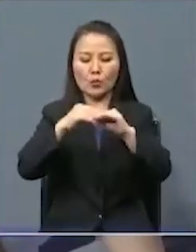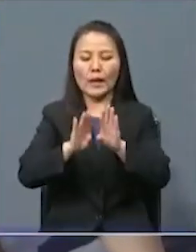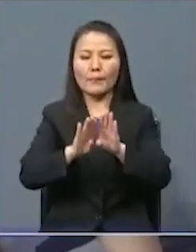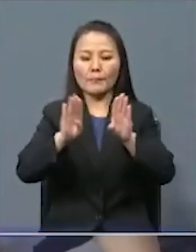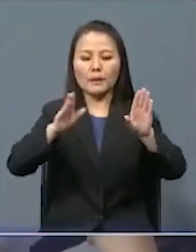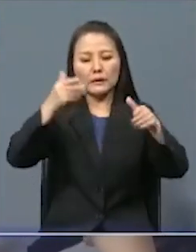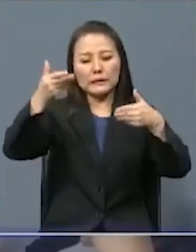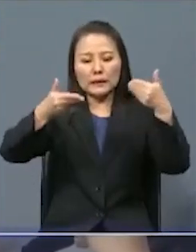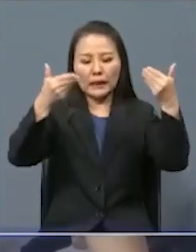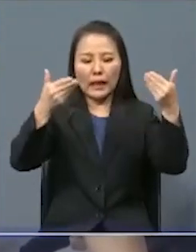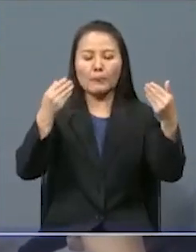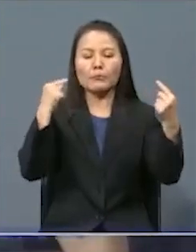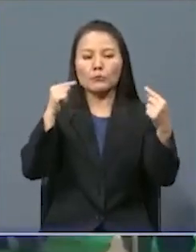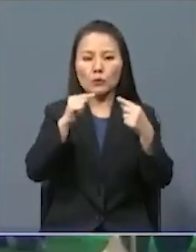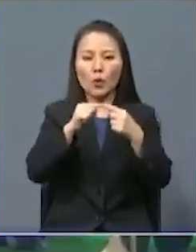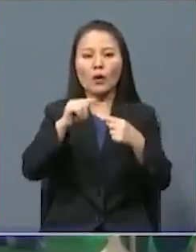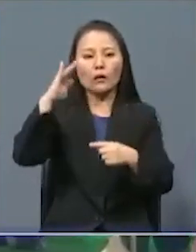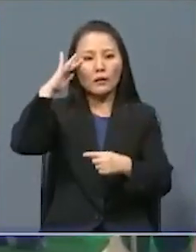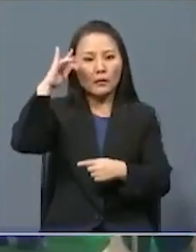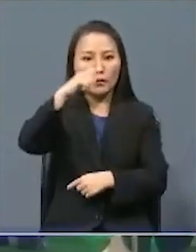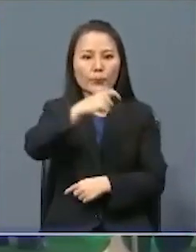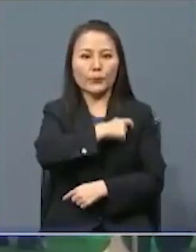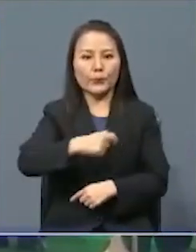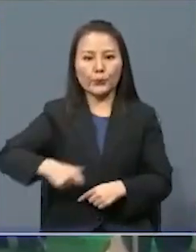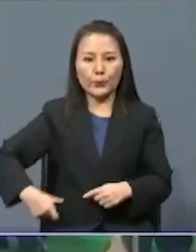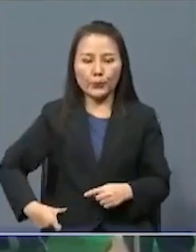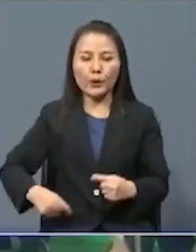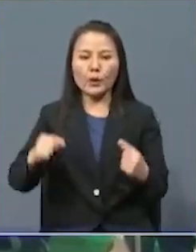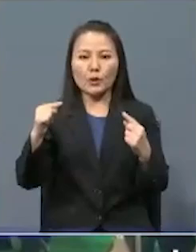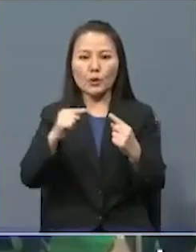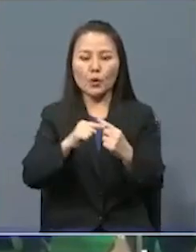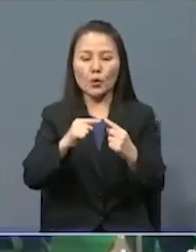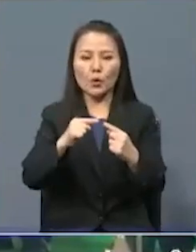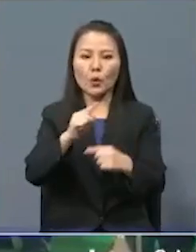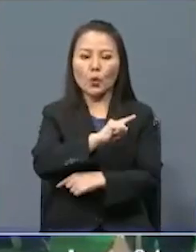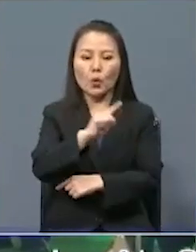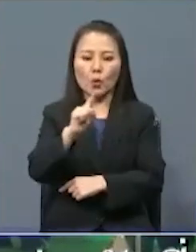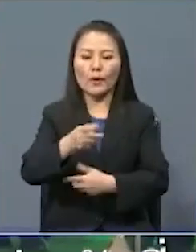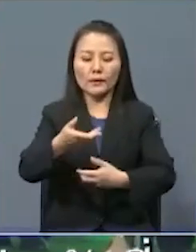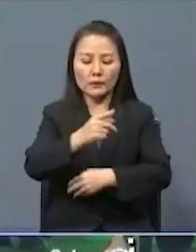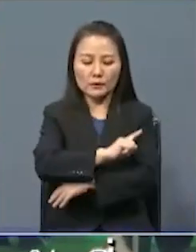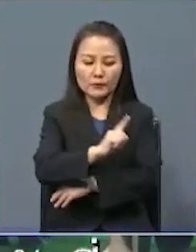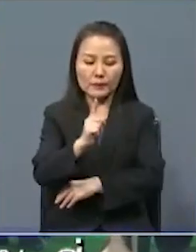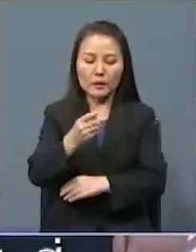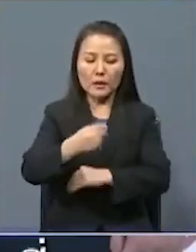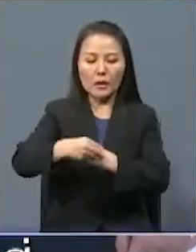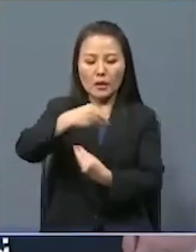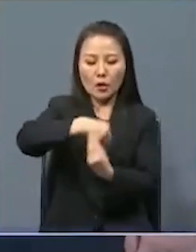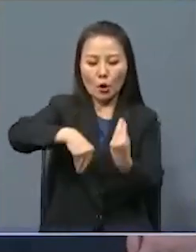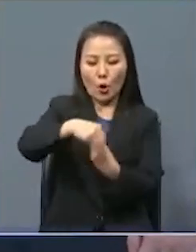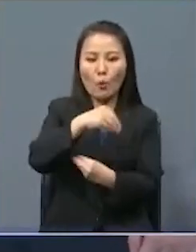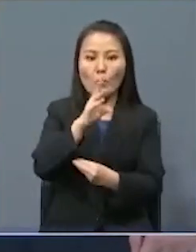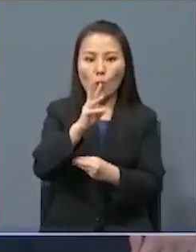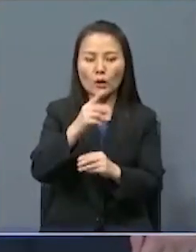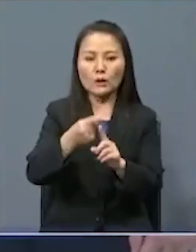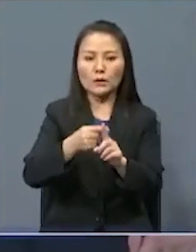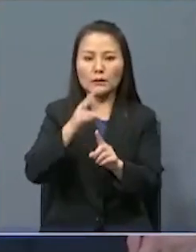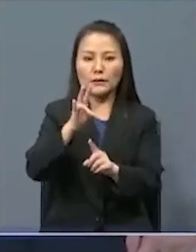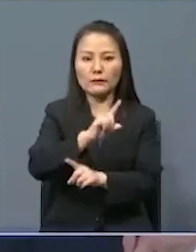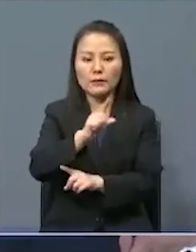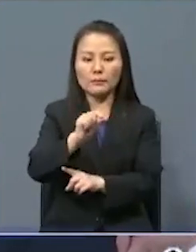กิจกรรมเฉลิมพระเกียรติพระบาทสมเด็จพระเจ้าอยู่หัวเนื่องในโอกาสพระราชพิธีมหามงคลเฉลิมพระชนพรรษา6รอบ 28